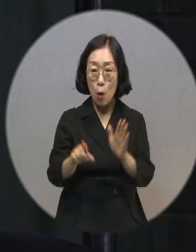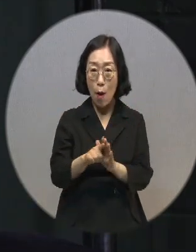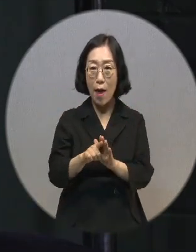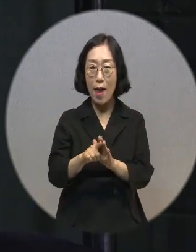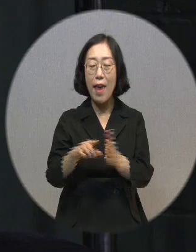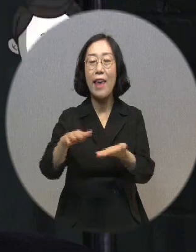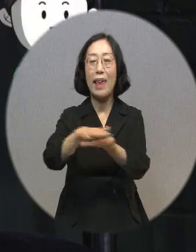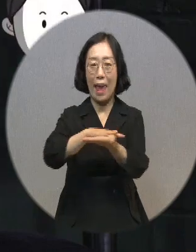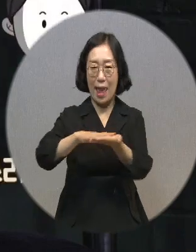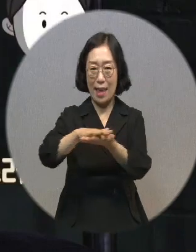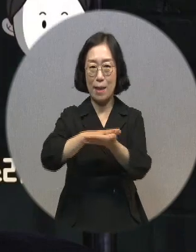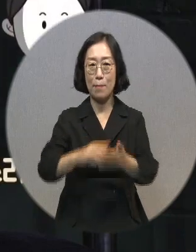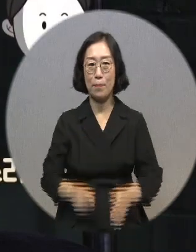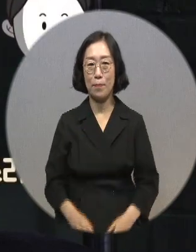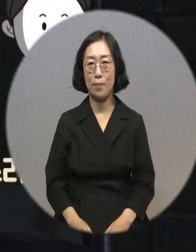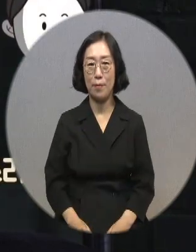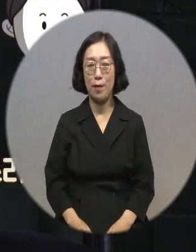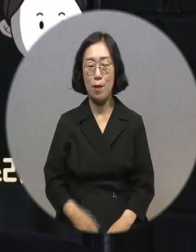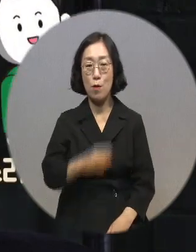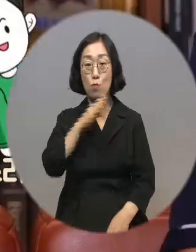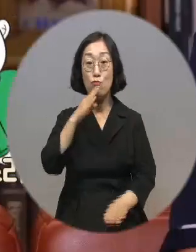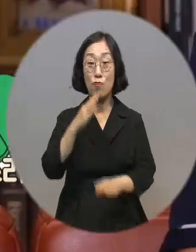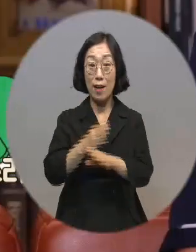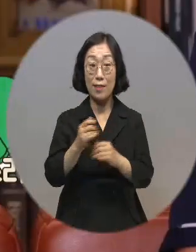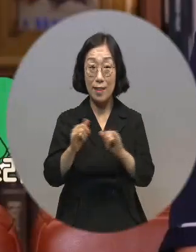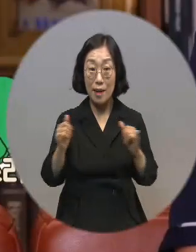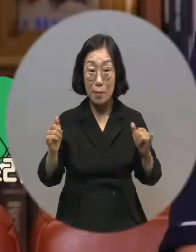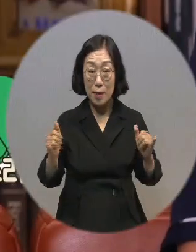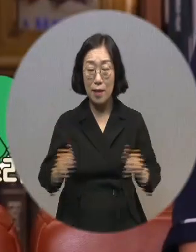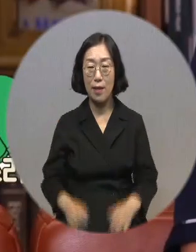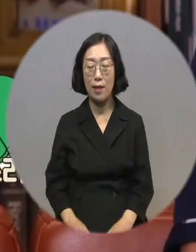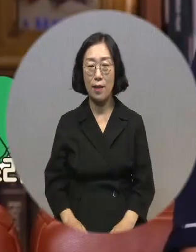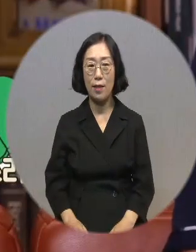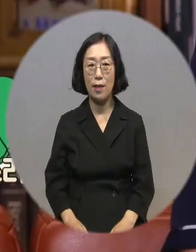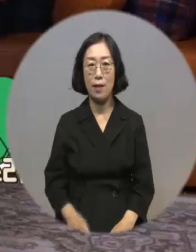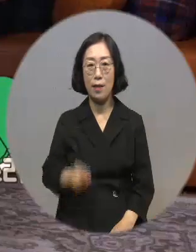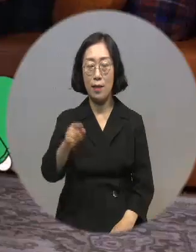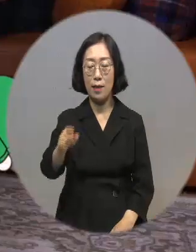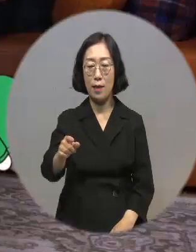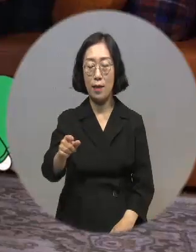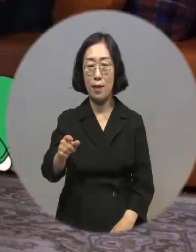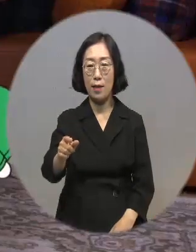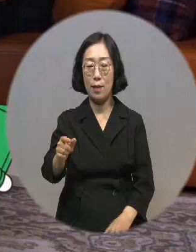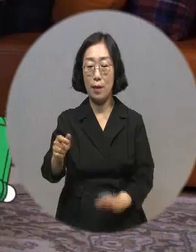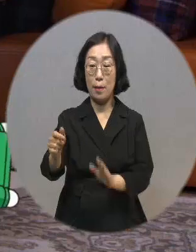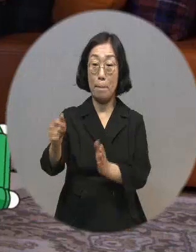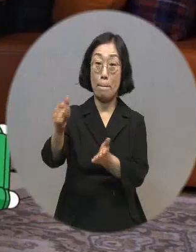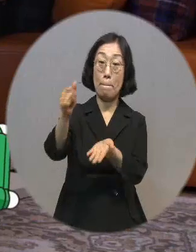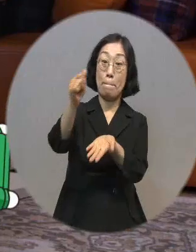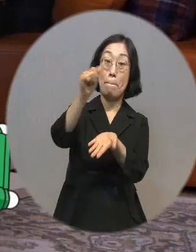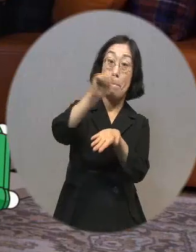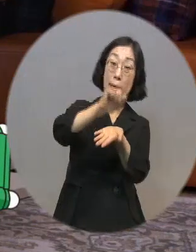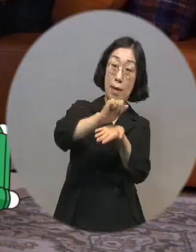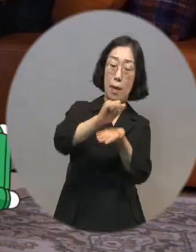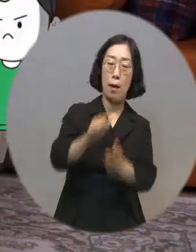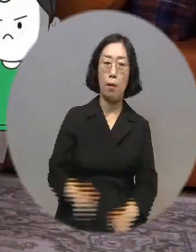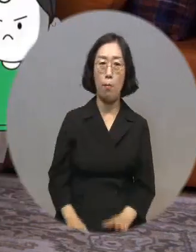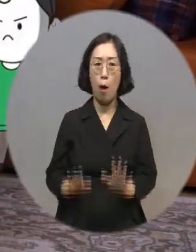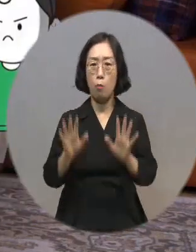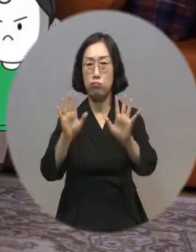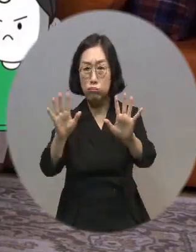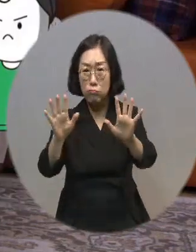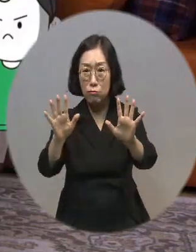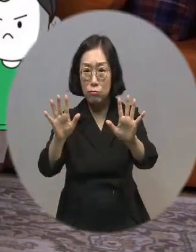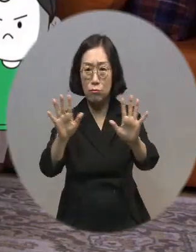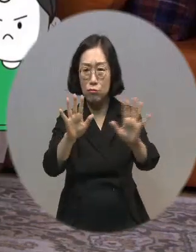아니에요. 탈북민이 서 있고 이렇게 쓰러지는 거예요. 왜요? 그럼 누가 받쳐줘야 되잖아. 아니면 완전 빠당하죠.